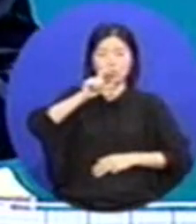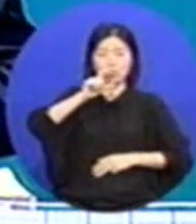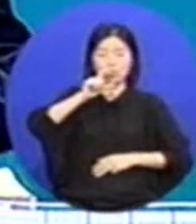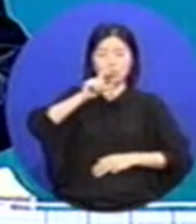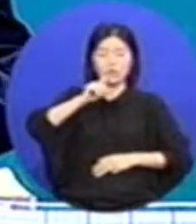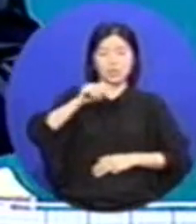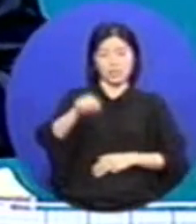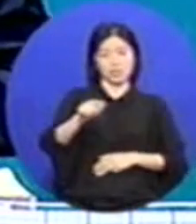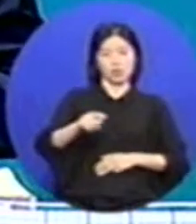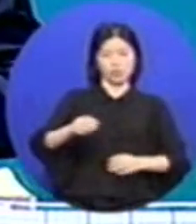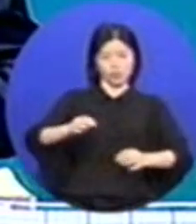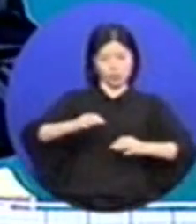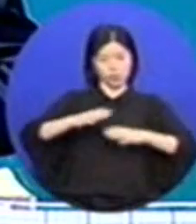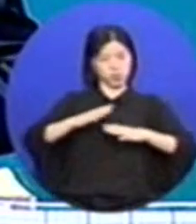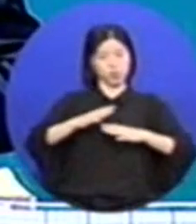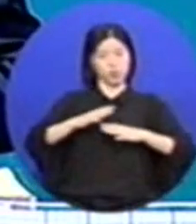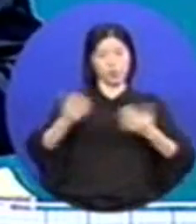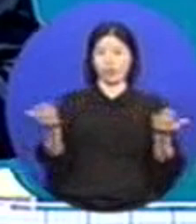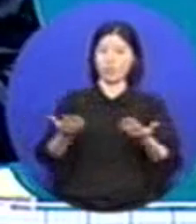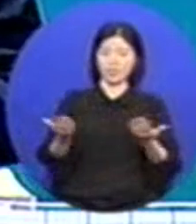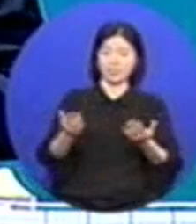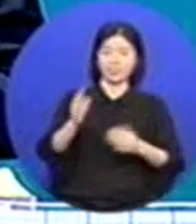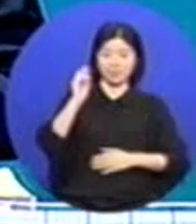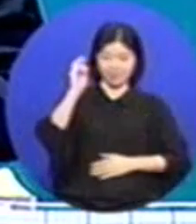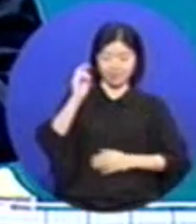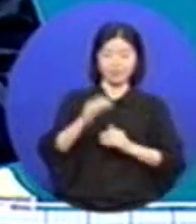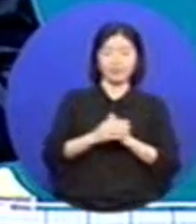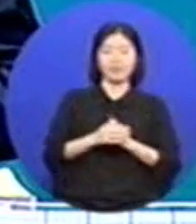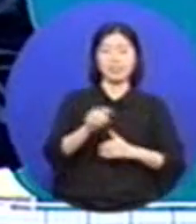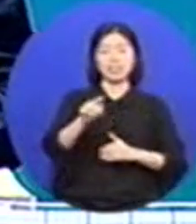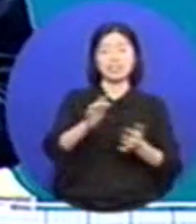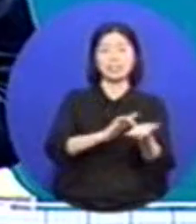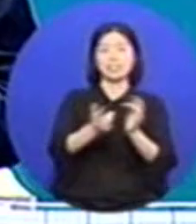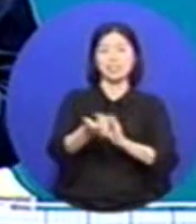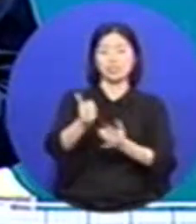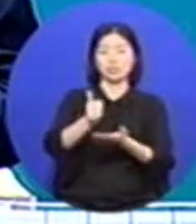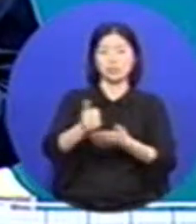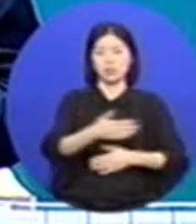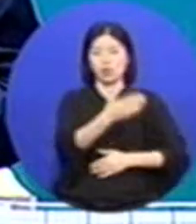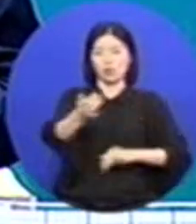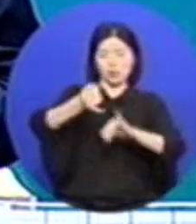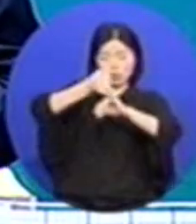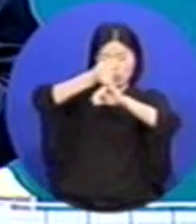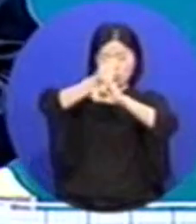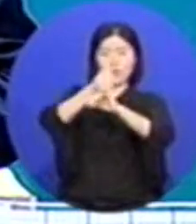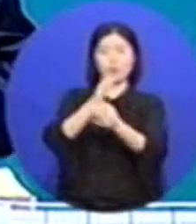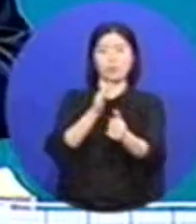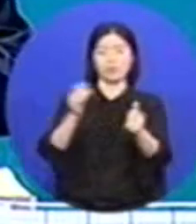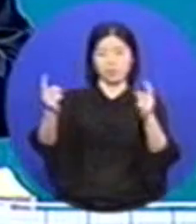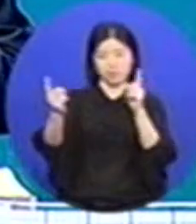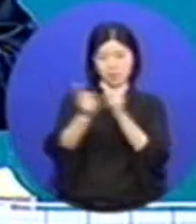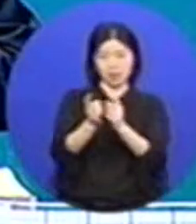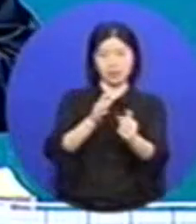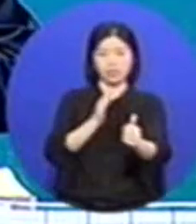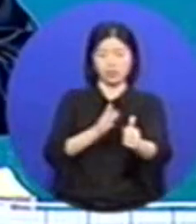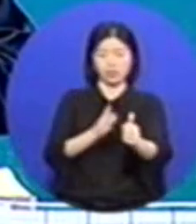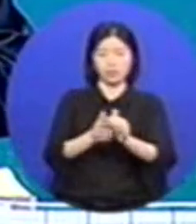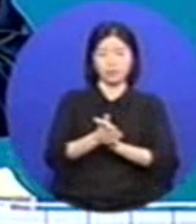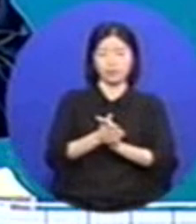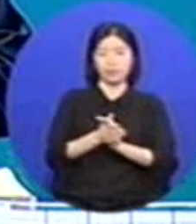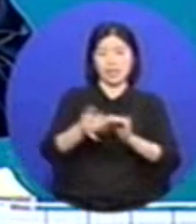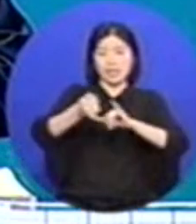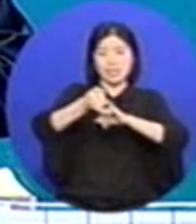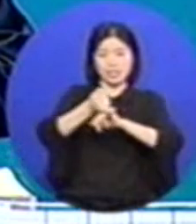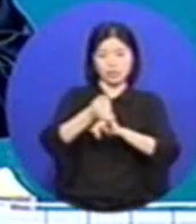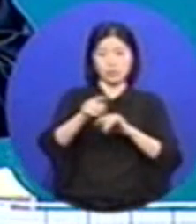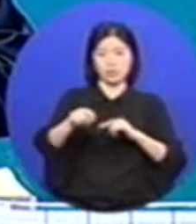현 정말 놀라운 일이 잖아요 그 예수님을 여러분들이 꼭 만나지 라는 거예요 예수님을 그렇게 여러분이 만나고